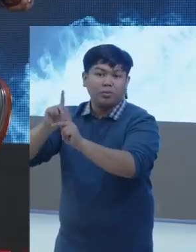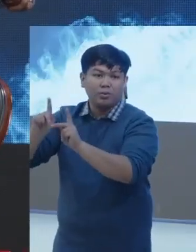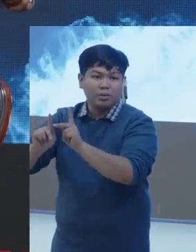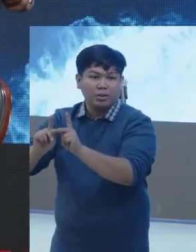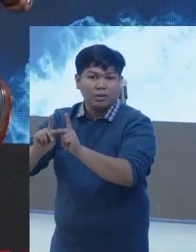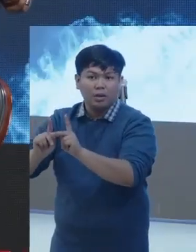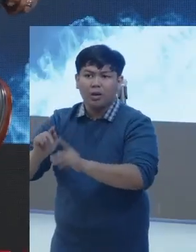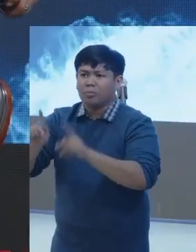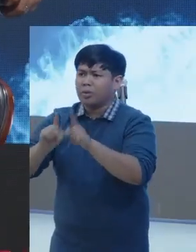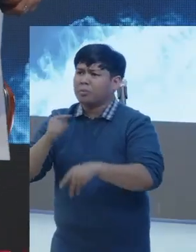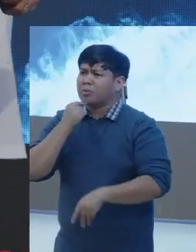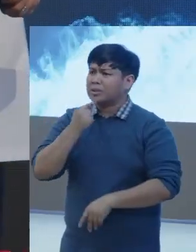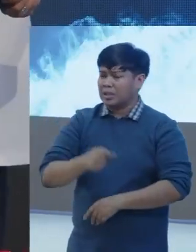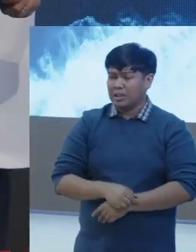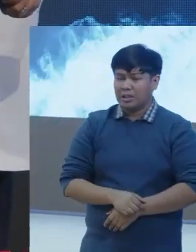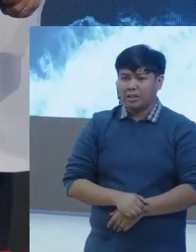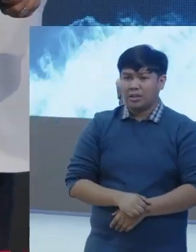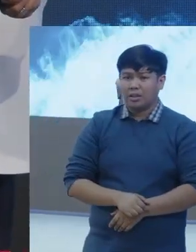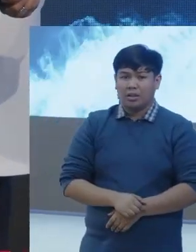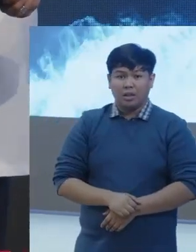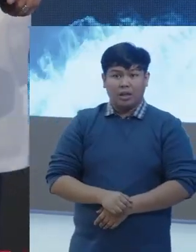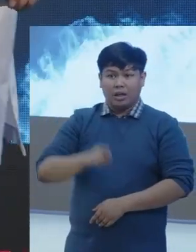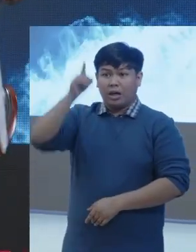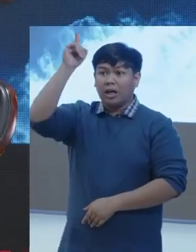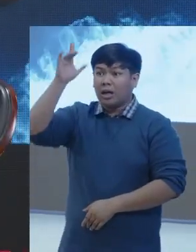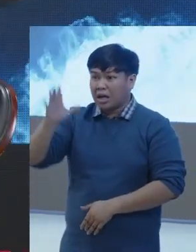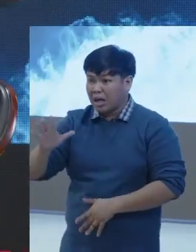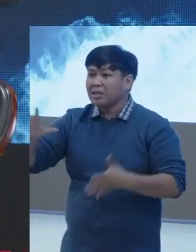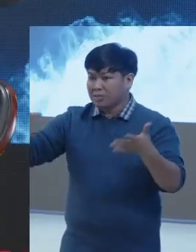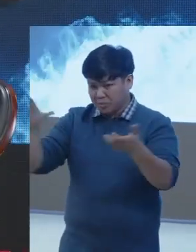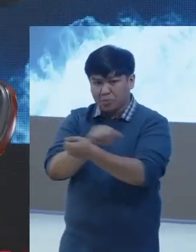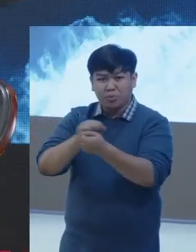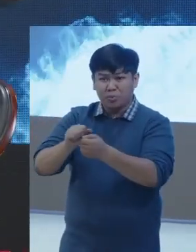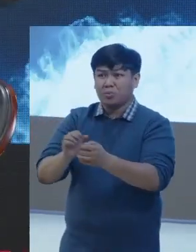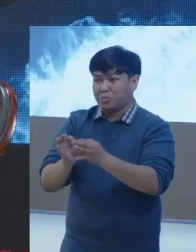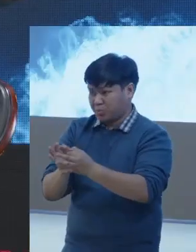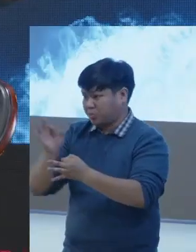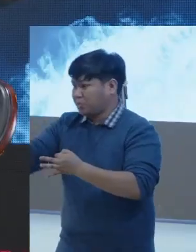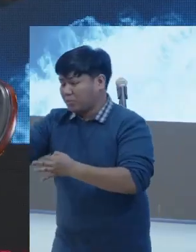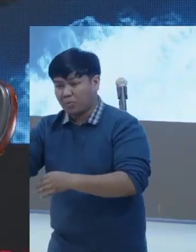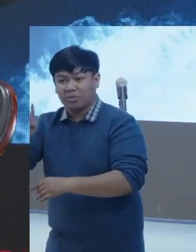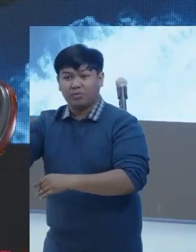sabi ng iba, hindi nagbago ang hatol ng Diyos. Para nga kasi God relented.